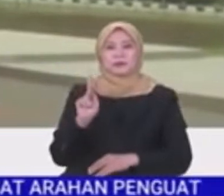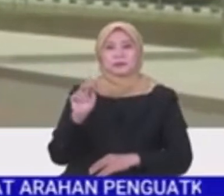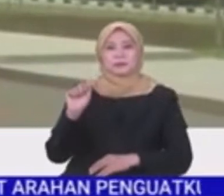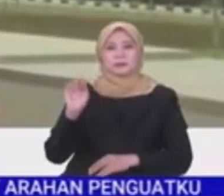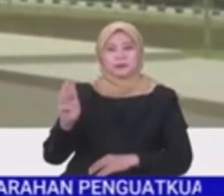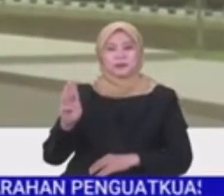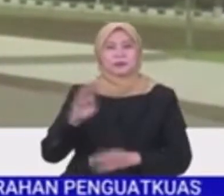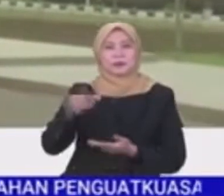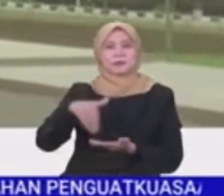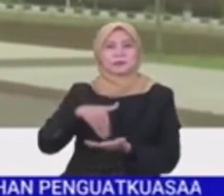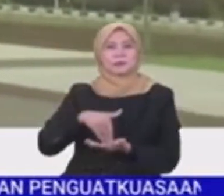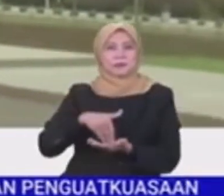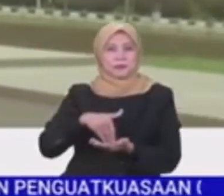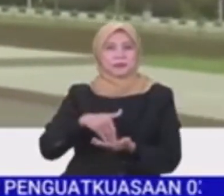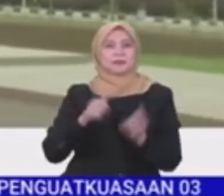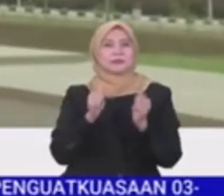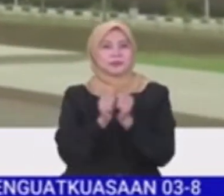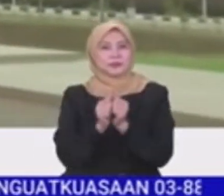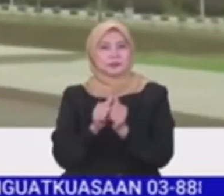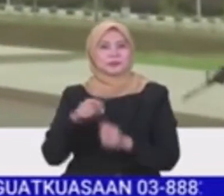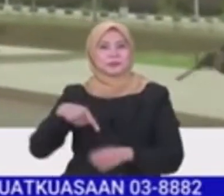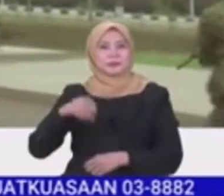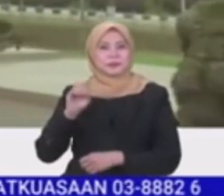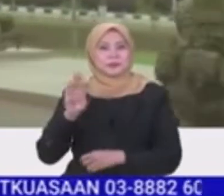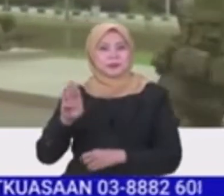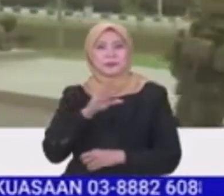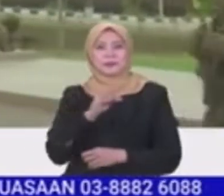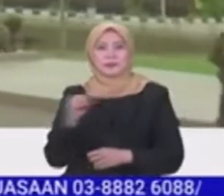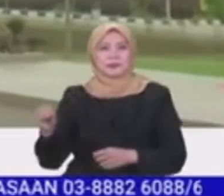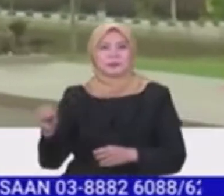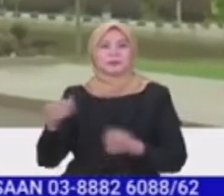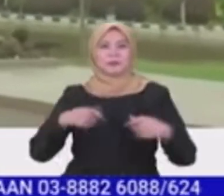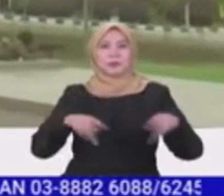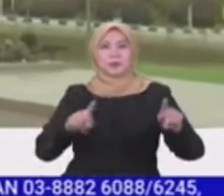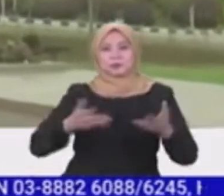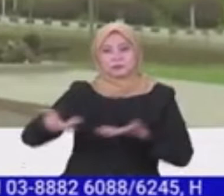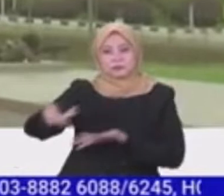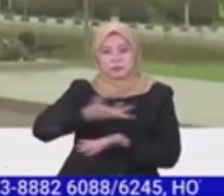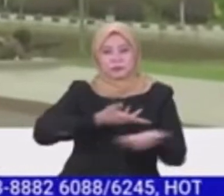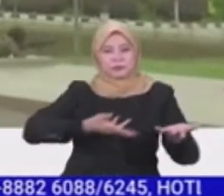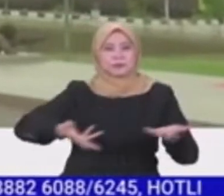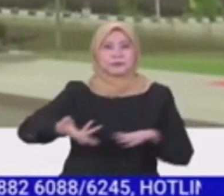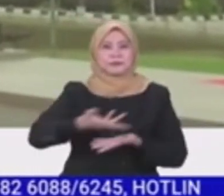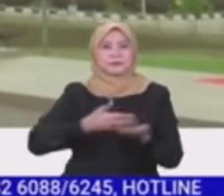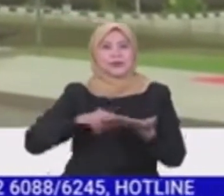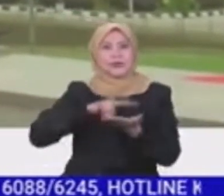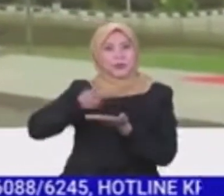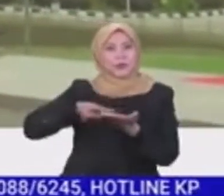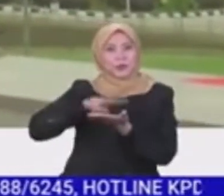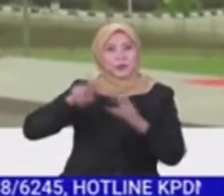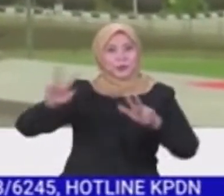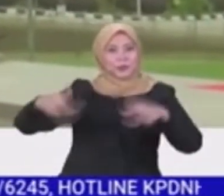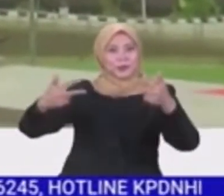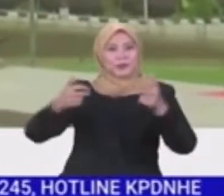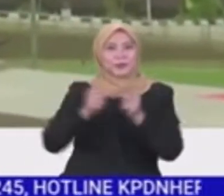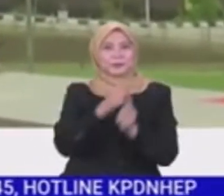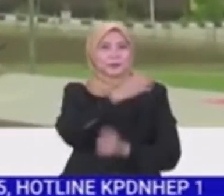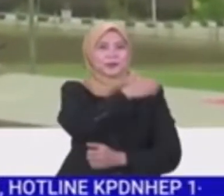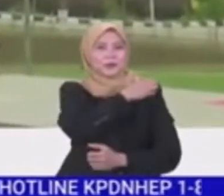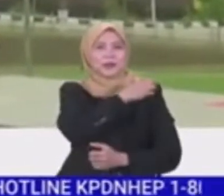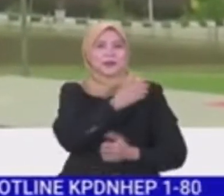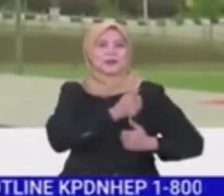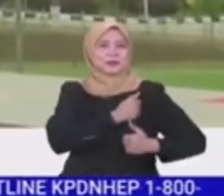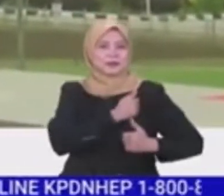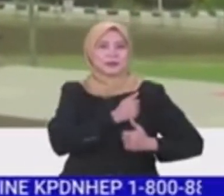bertempat di pusat operasi bersama po serta berkesempatan berinteraksi secara sidang video dengan pegawai dan anggota